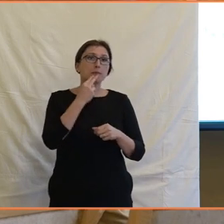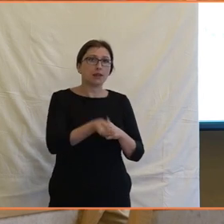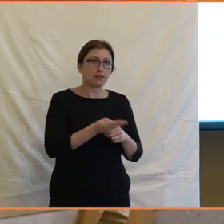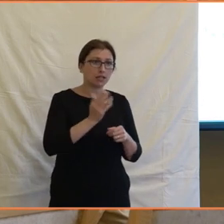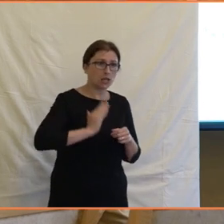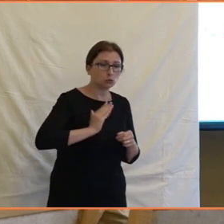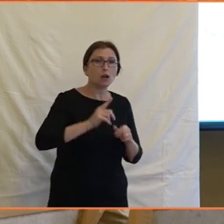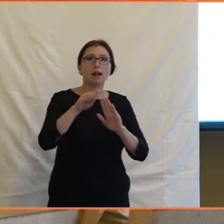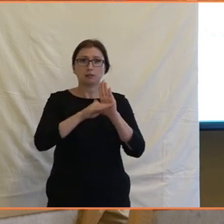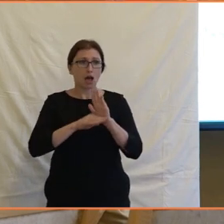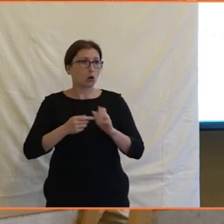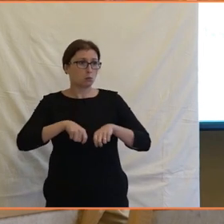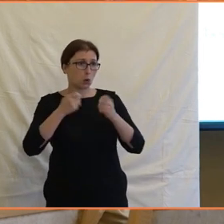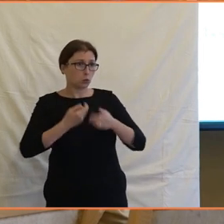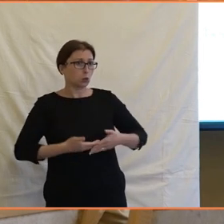ne nezákonné.